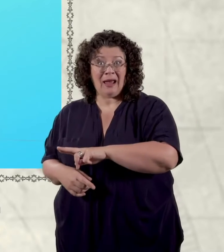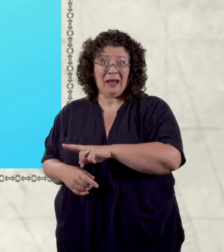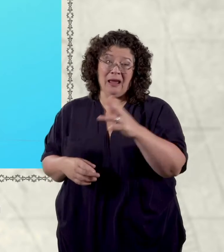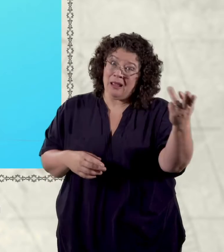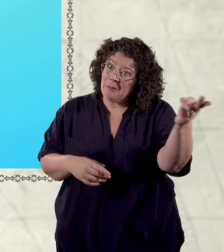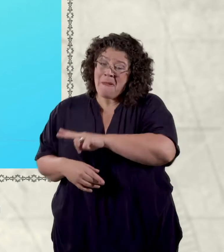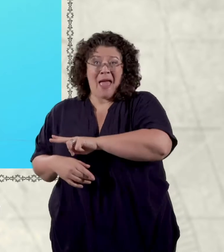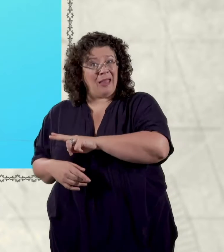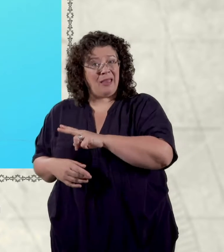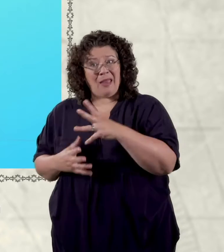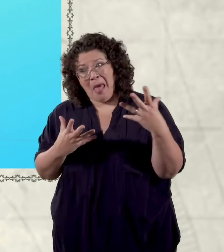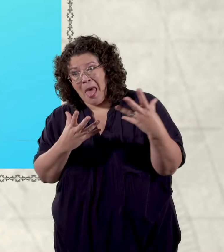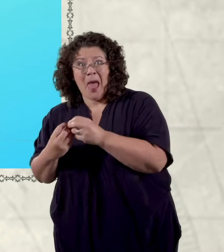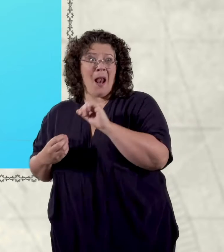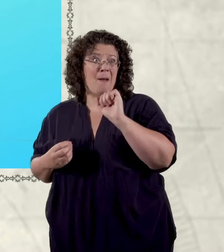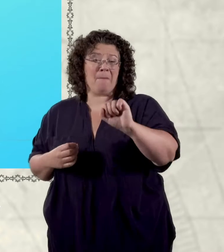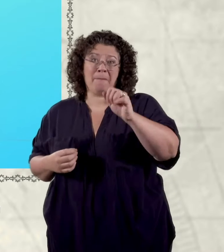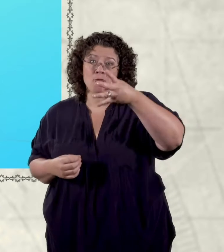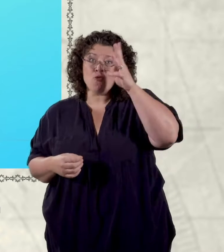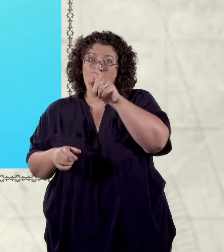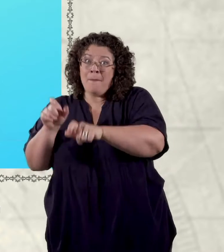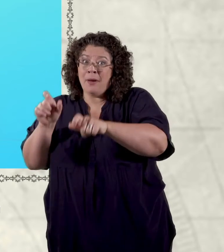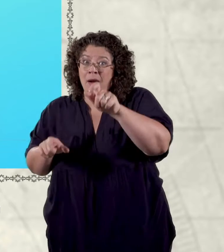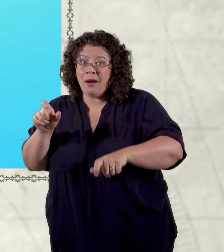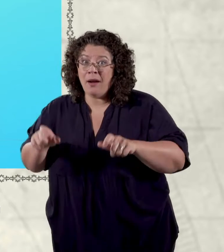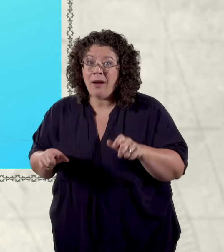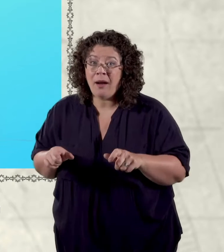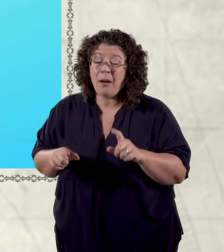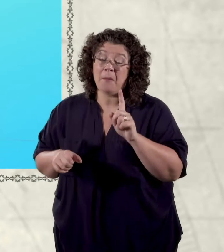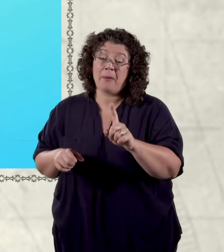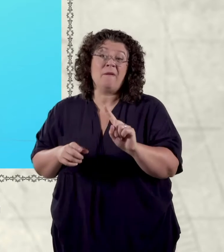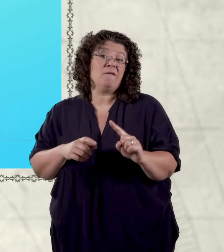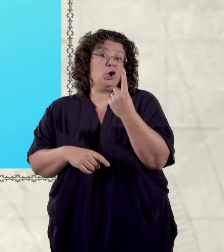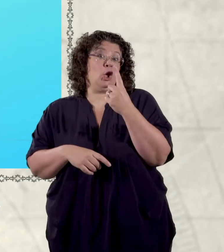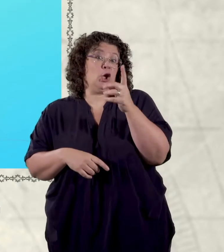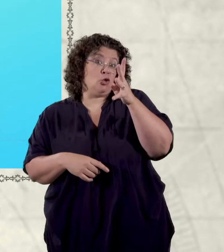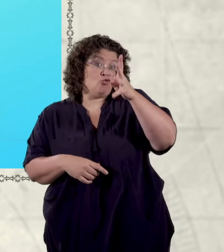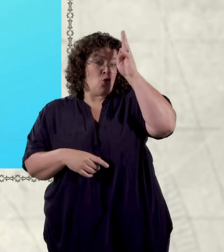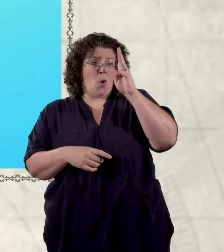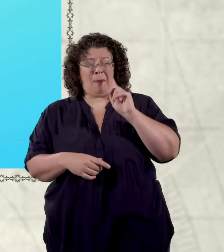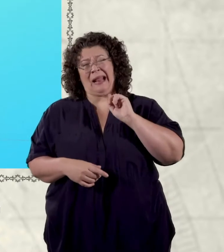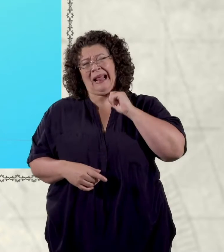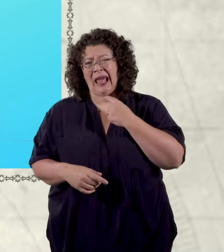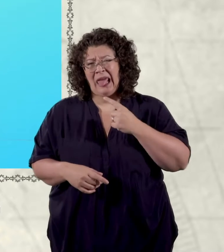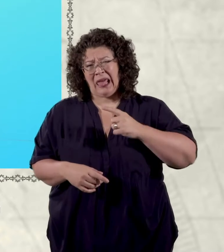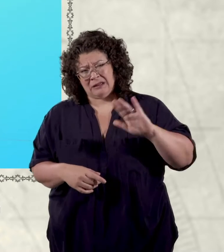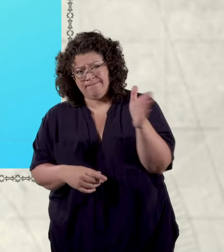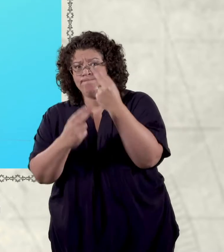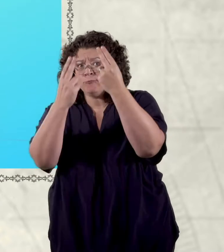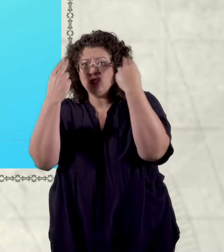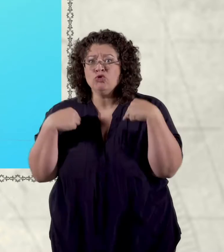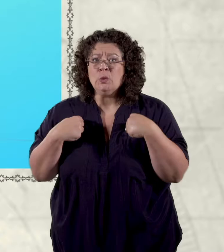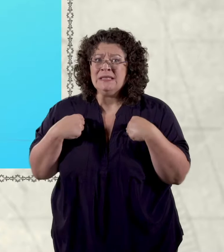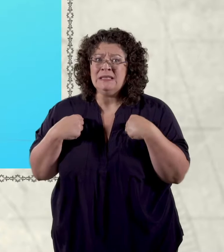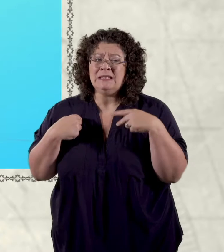Ond doedd hyn ddim cyn i'r fyddin fawr ddinistrio popeth yn Mona